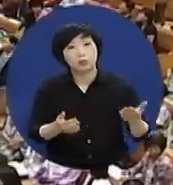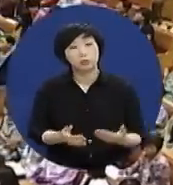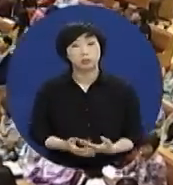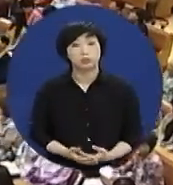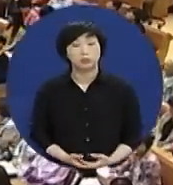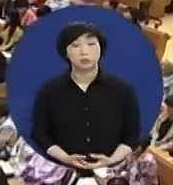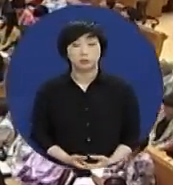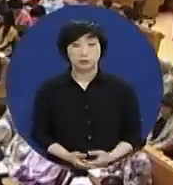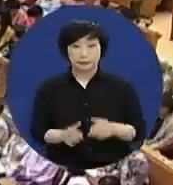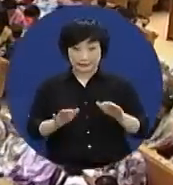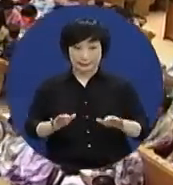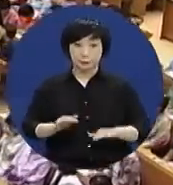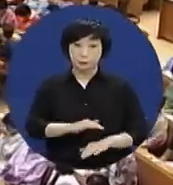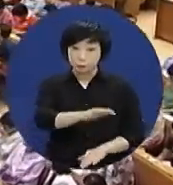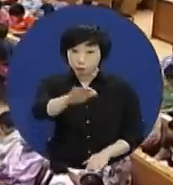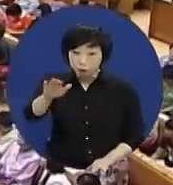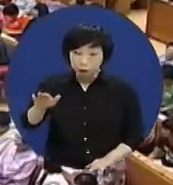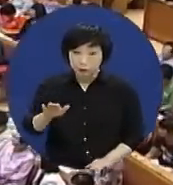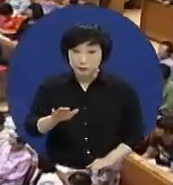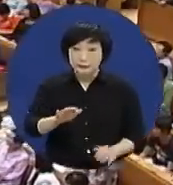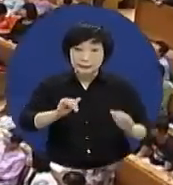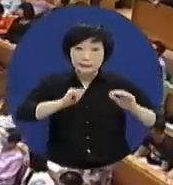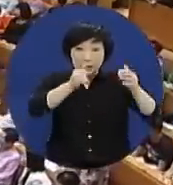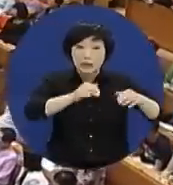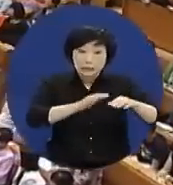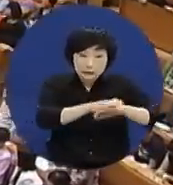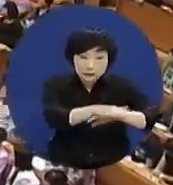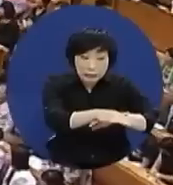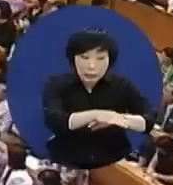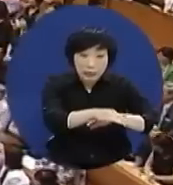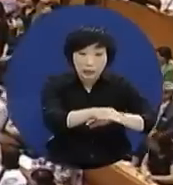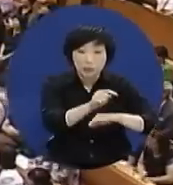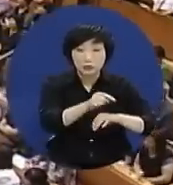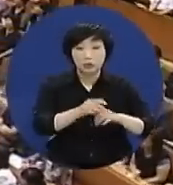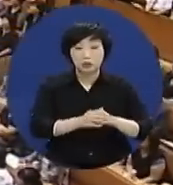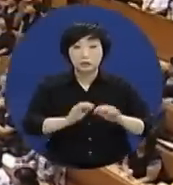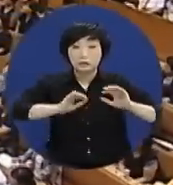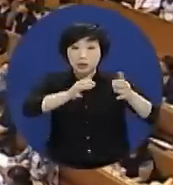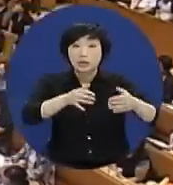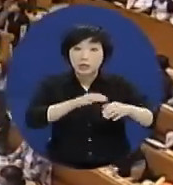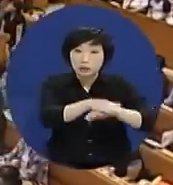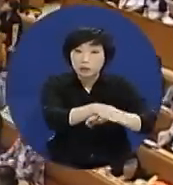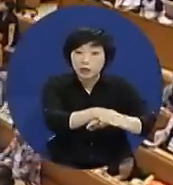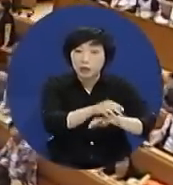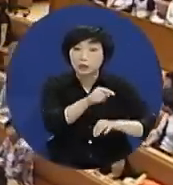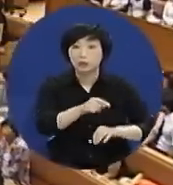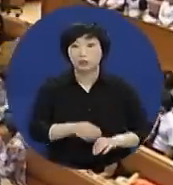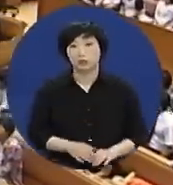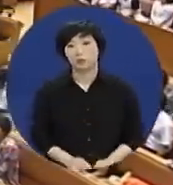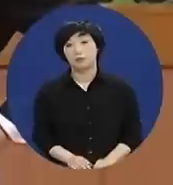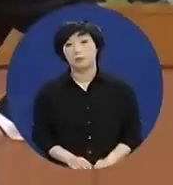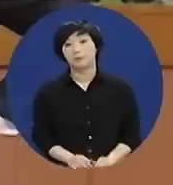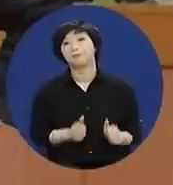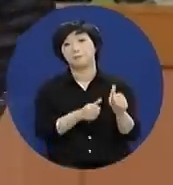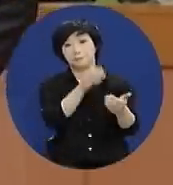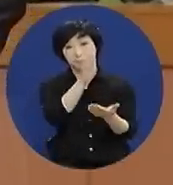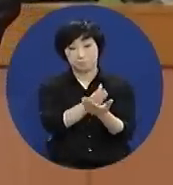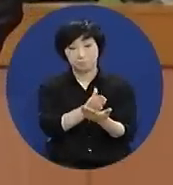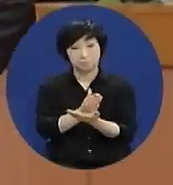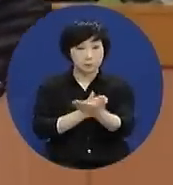か私たちはこの世の流れによって大きく変わりまし